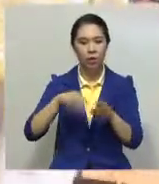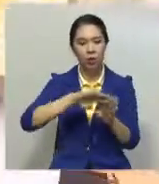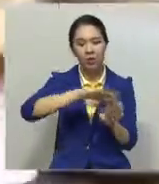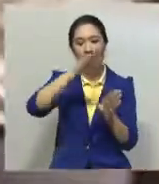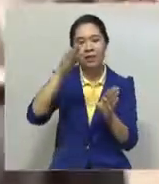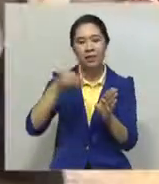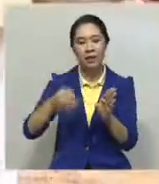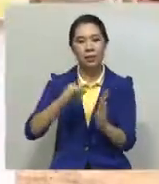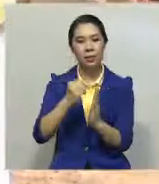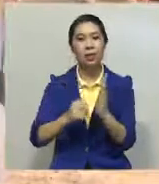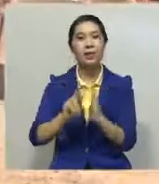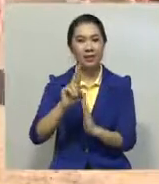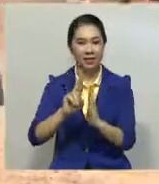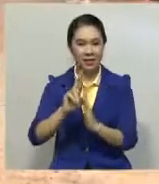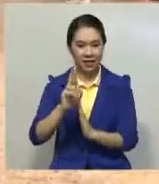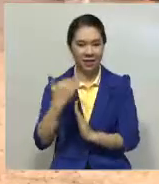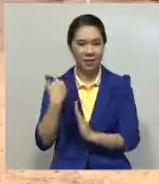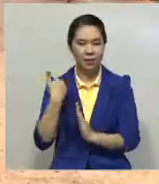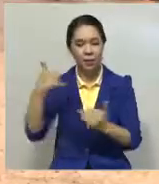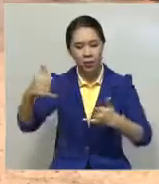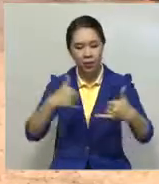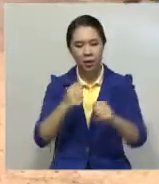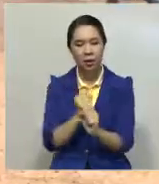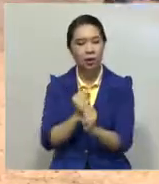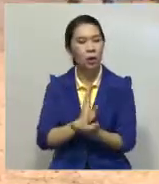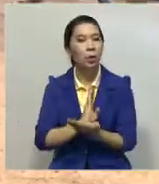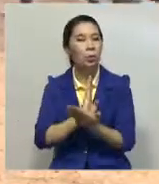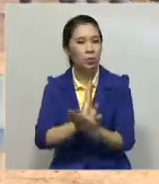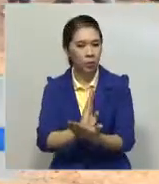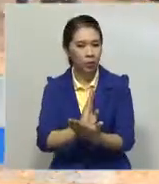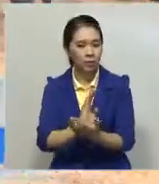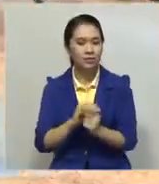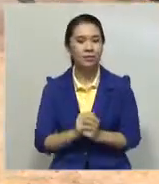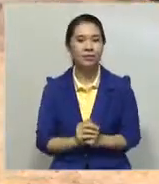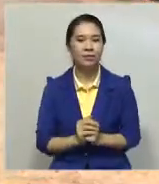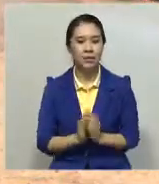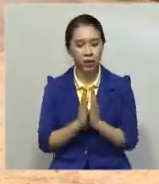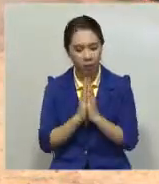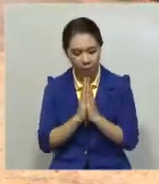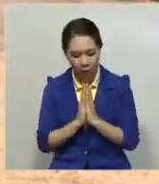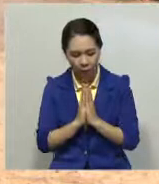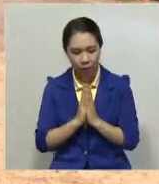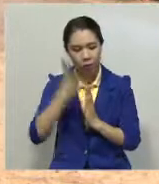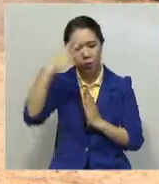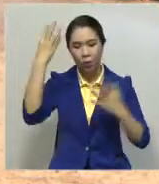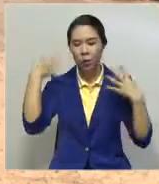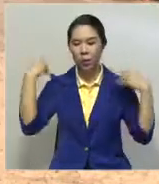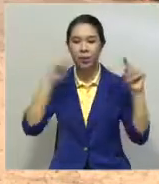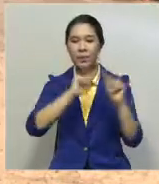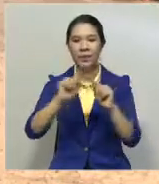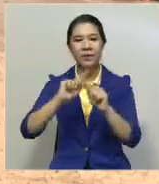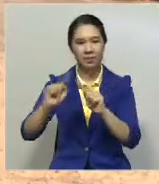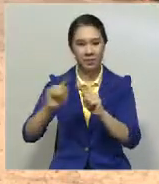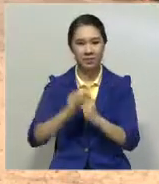ำหลวงขุนน้ำนางนอนแห่งนี้ได้เพื่อที่มาร่วมพิธีทำบุญครั้งใหญ่นั่นก็คือเรื่องของพิธีบวงสรวงสิ่งศักดิ์สิทธิ์และเจ้าแม่นางนอนรว